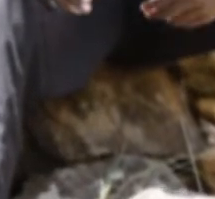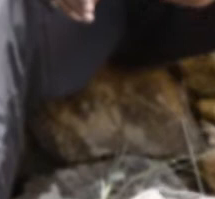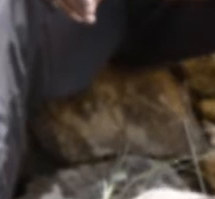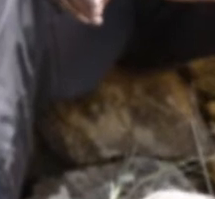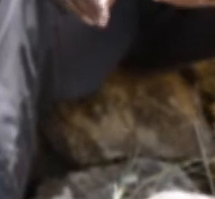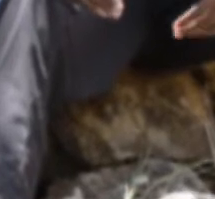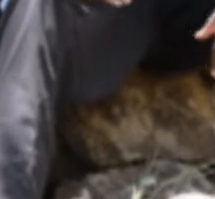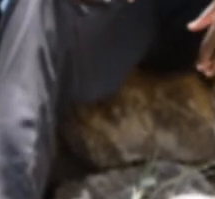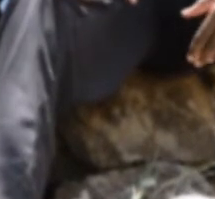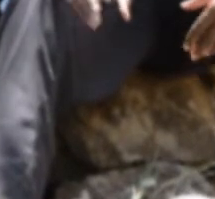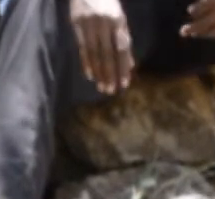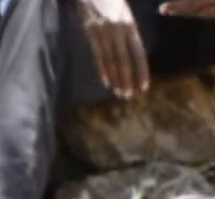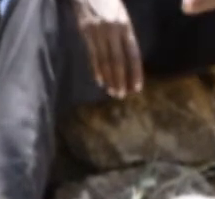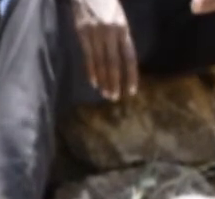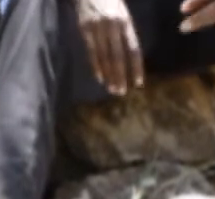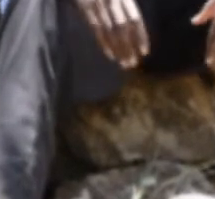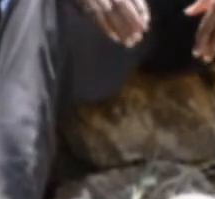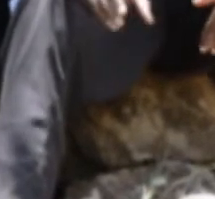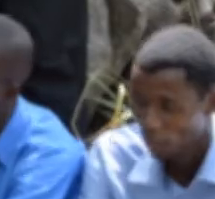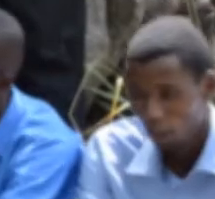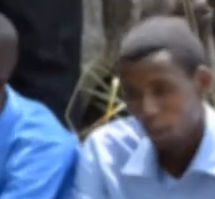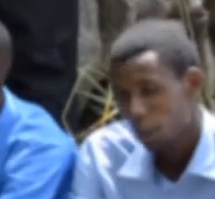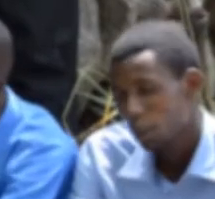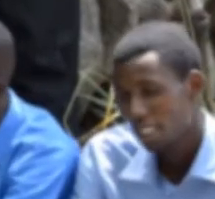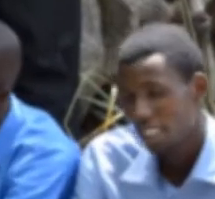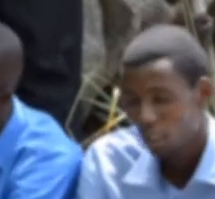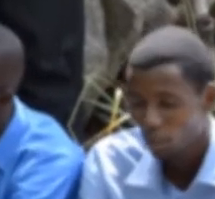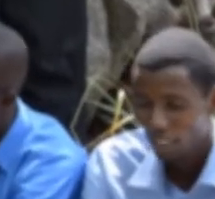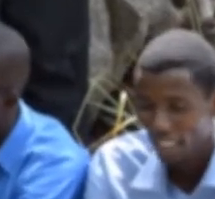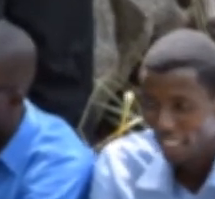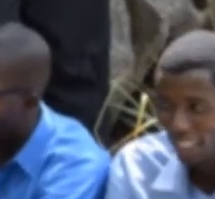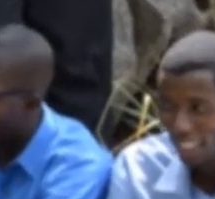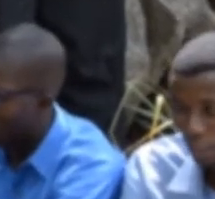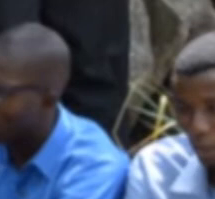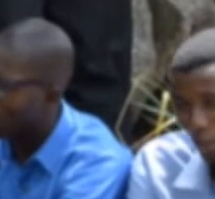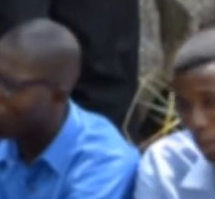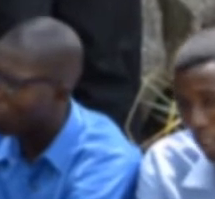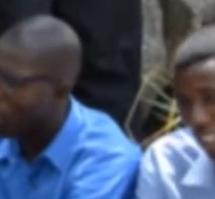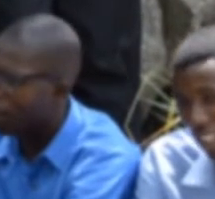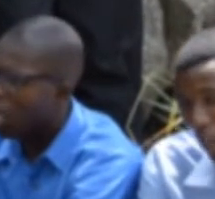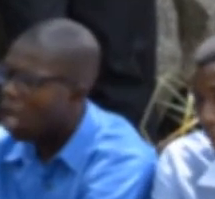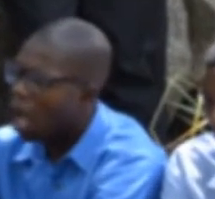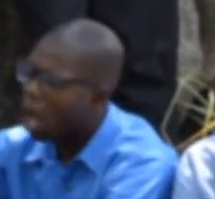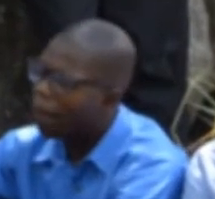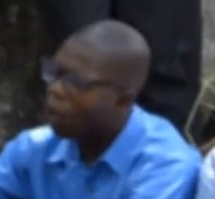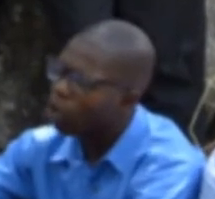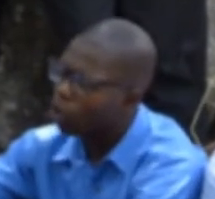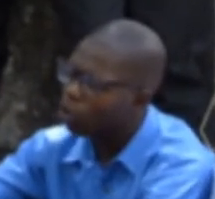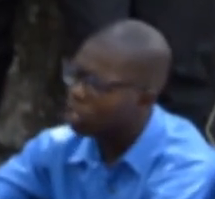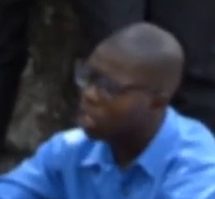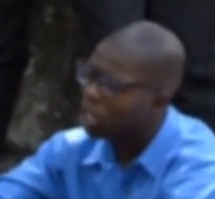kumusha, chok imba parendo. Tino enda kumusha,